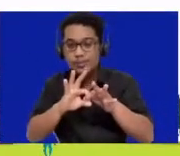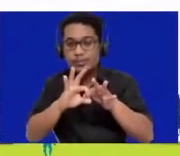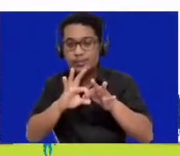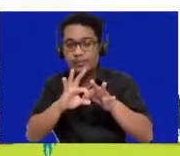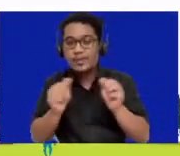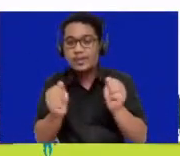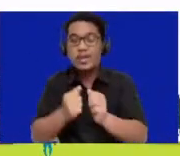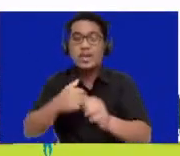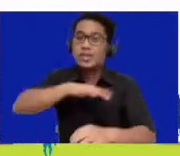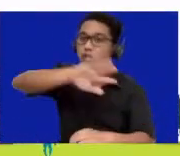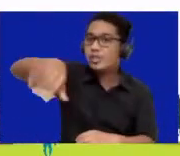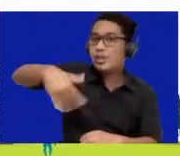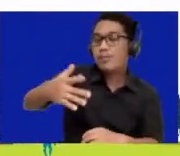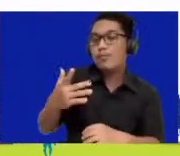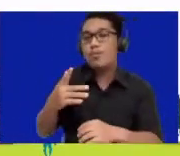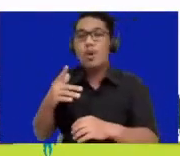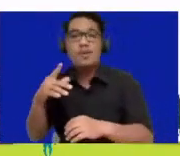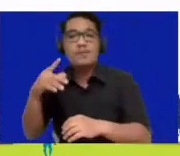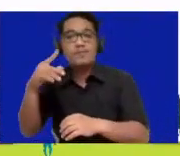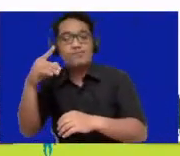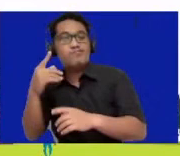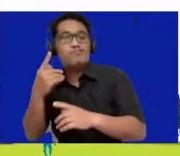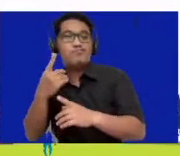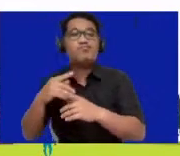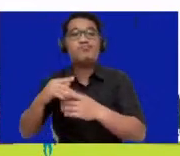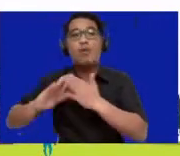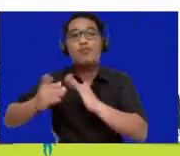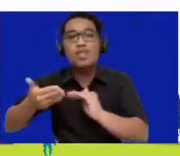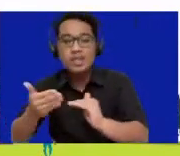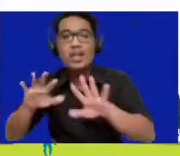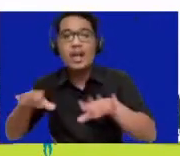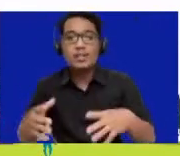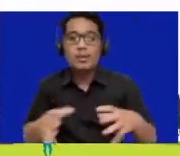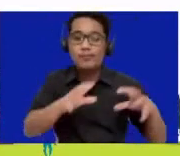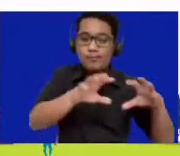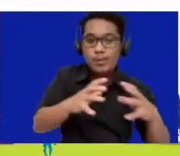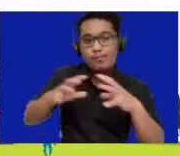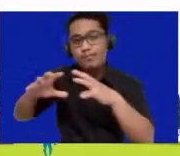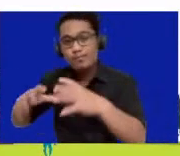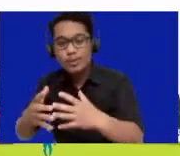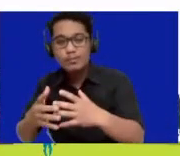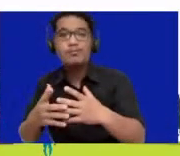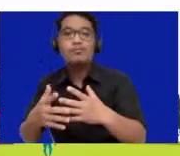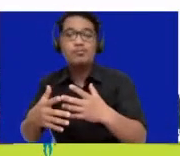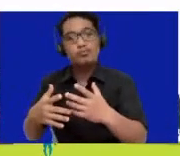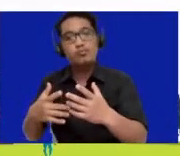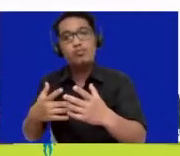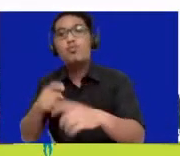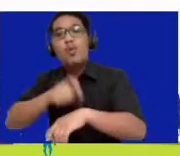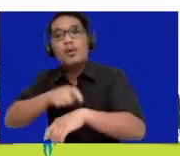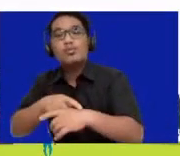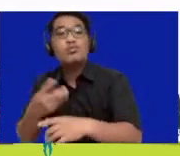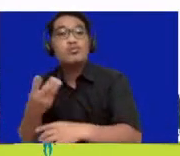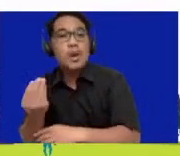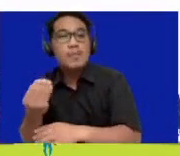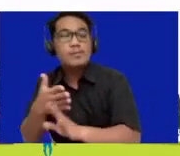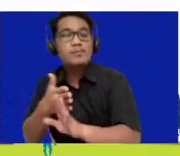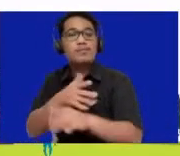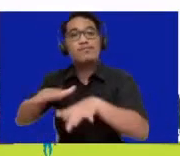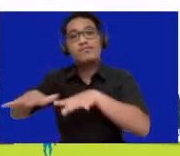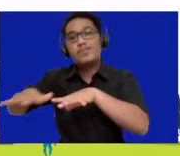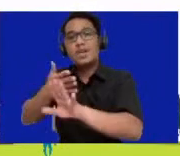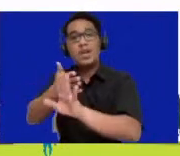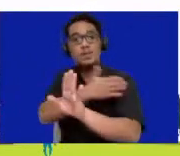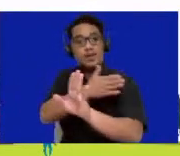semua instansi dan komunitas yang terkait, baik itu pada saat pra-bencana, pada saat bencana,